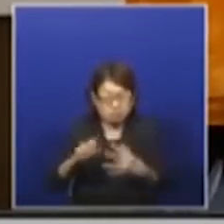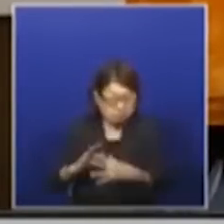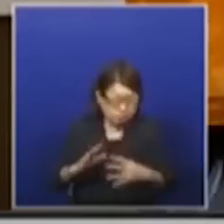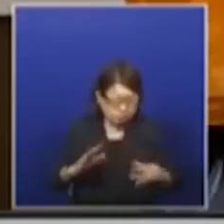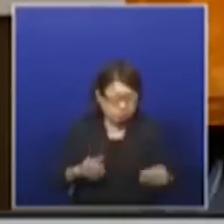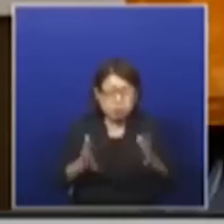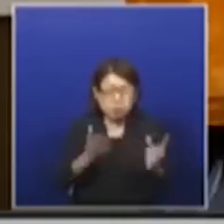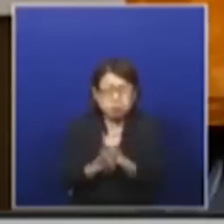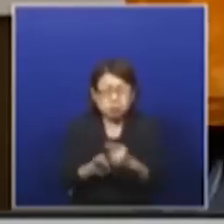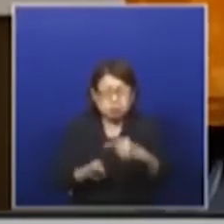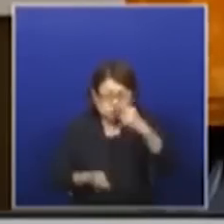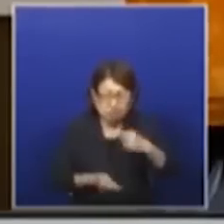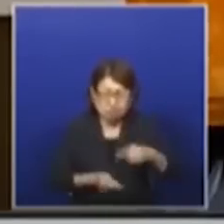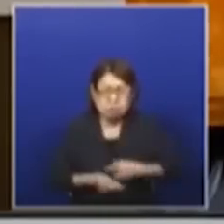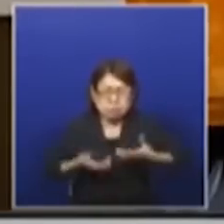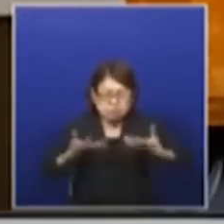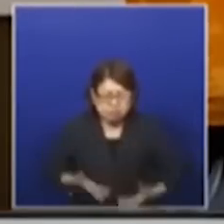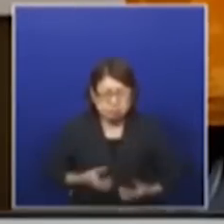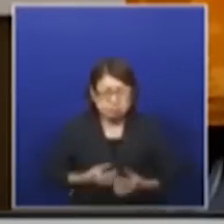ทวีคูณ